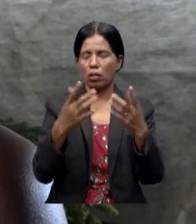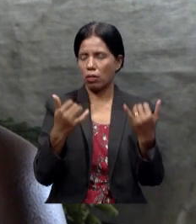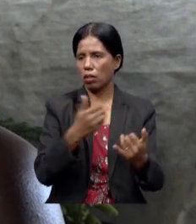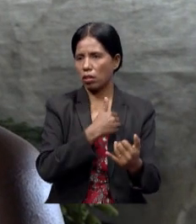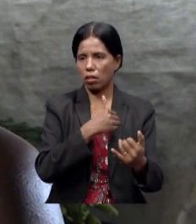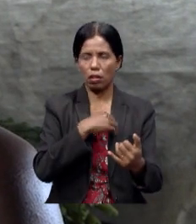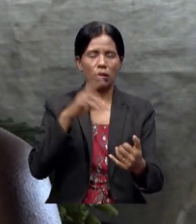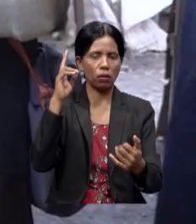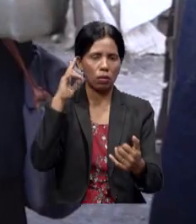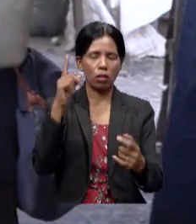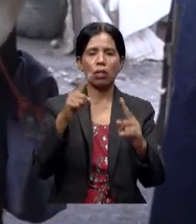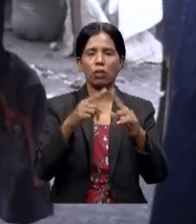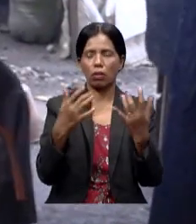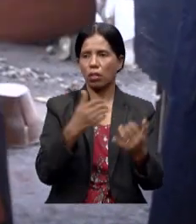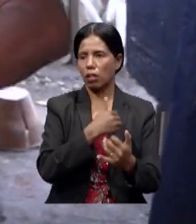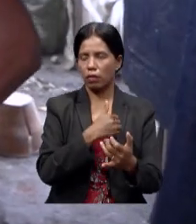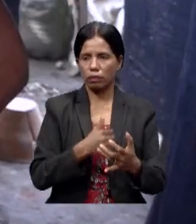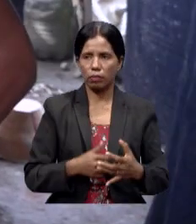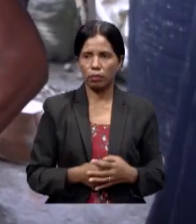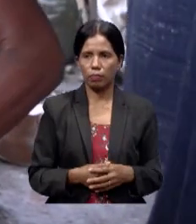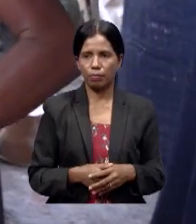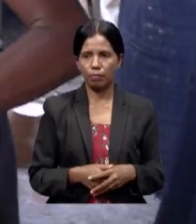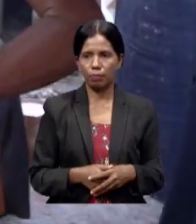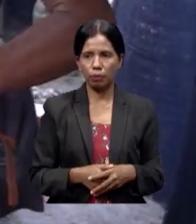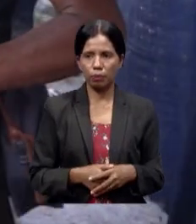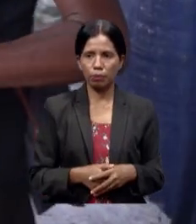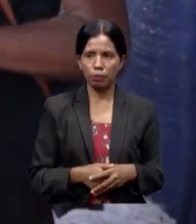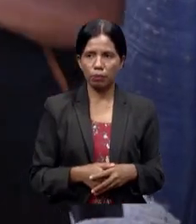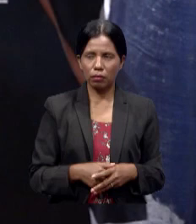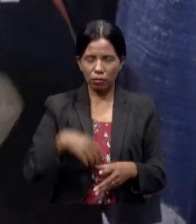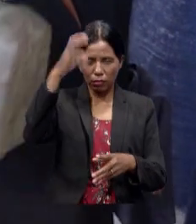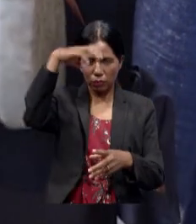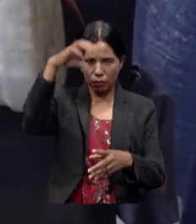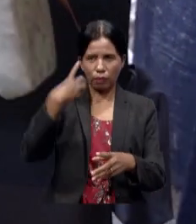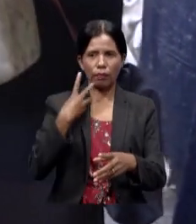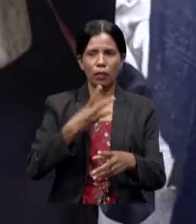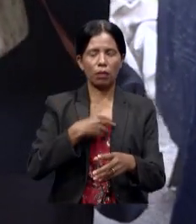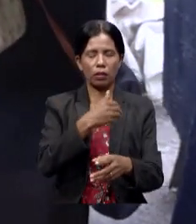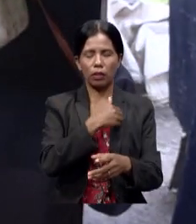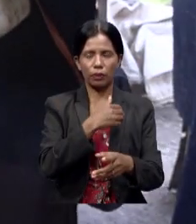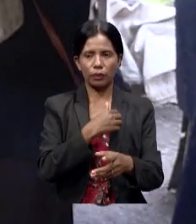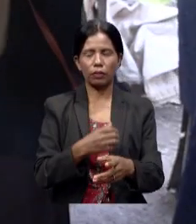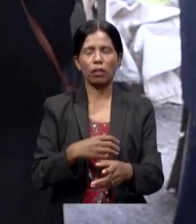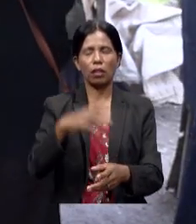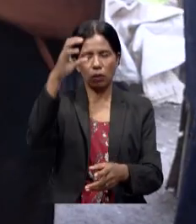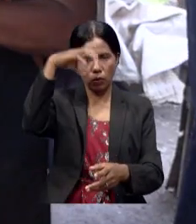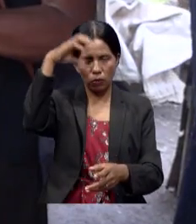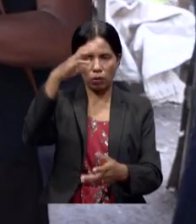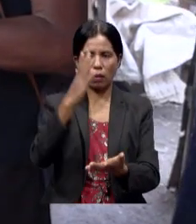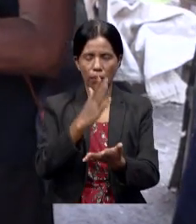corona is to akora ida. Udan ami nede. Udan nona am sidau tau ahi. Udan para am